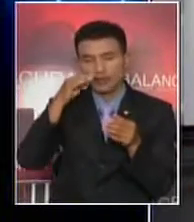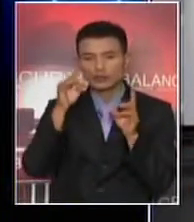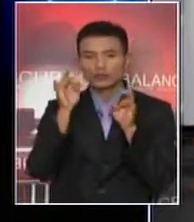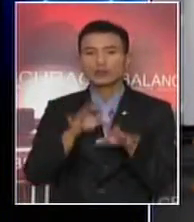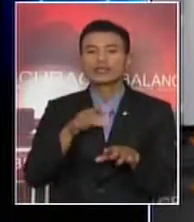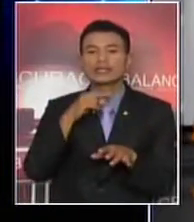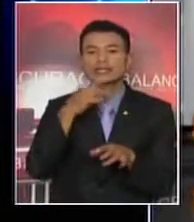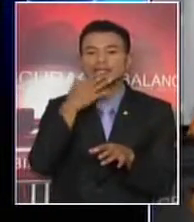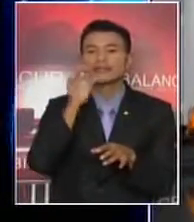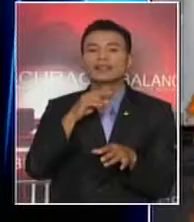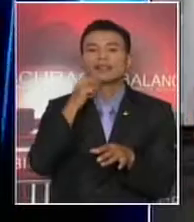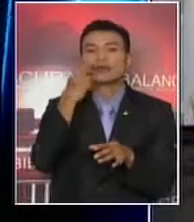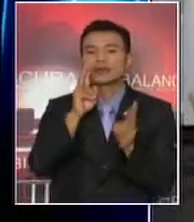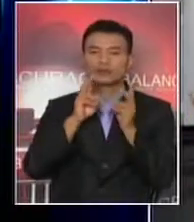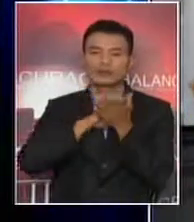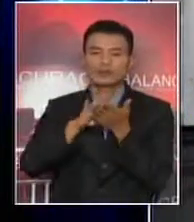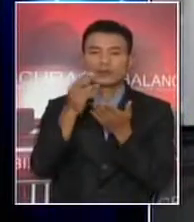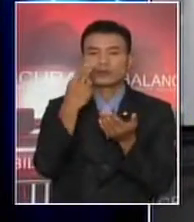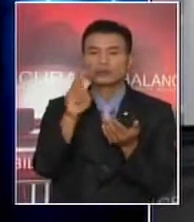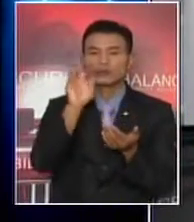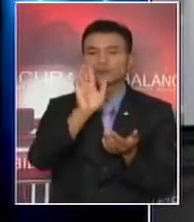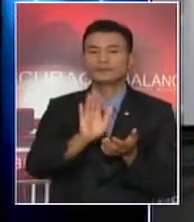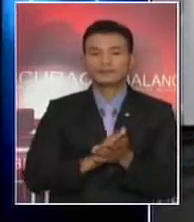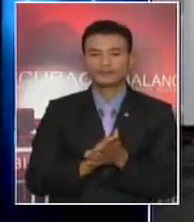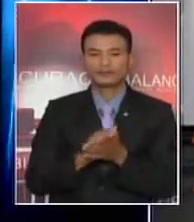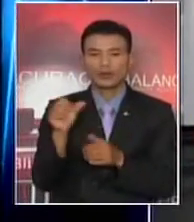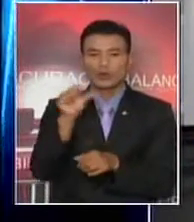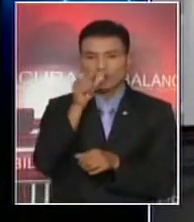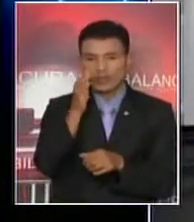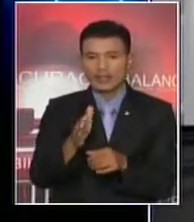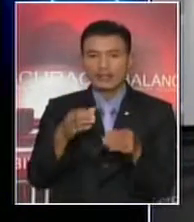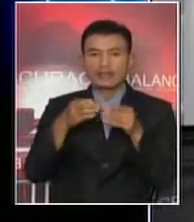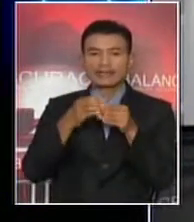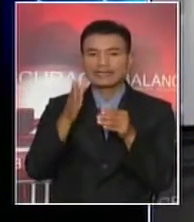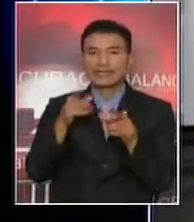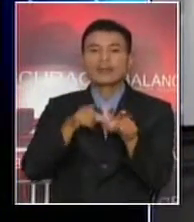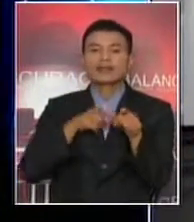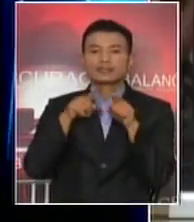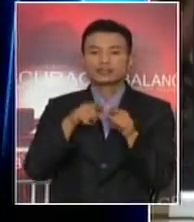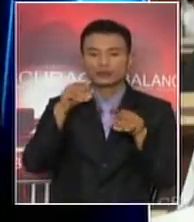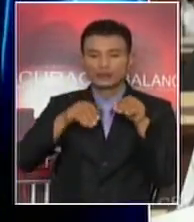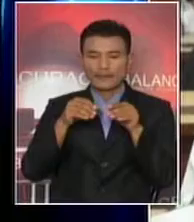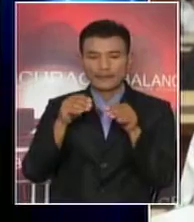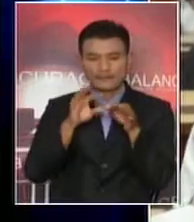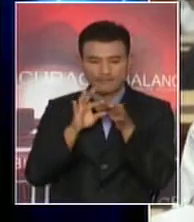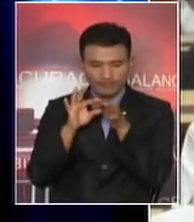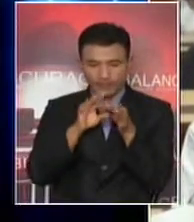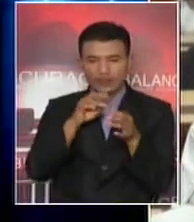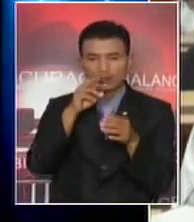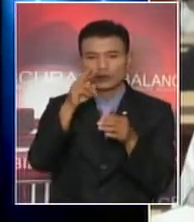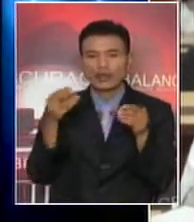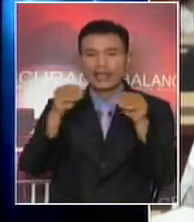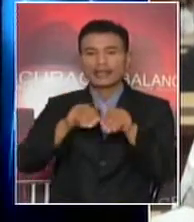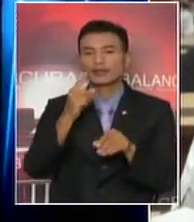छोड्ने निर्णय नलिएको स्पष्ट पार्नुभएको छ। मन्त्री महराले पार्टीले एमालेसँग चुनावी तालमेल र एकीकरण गर्ने